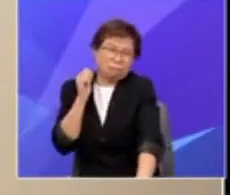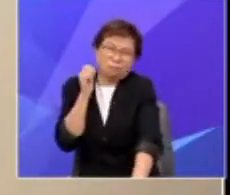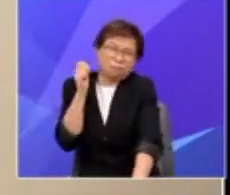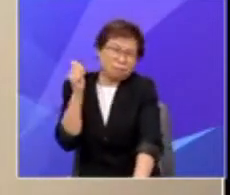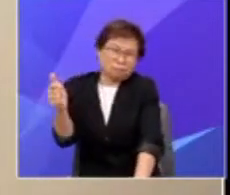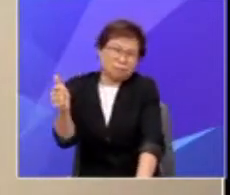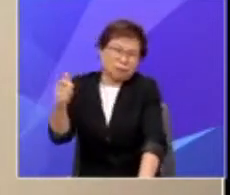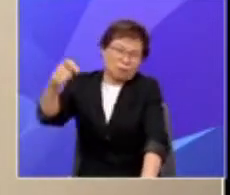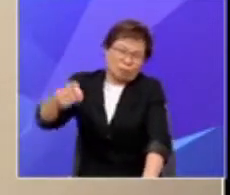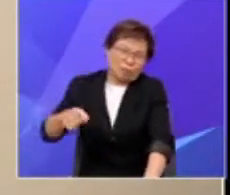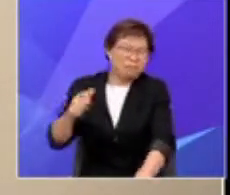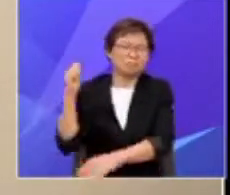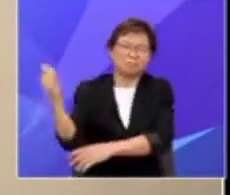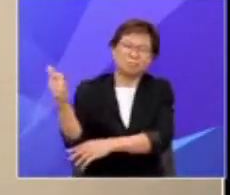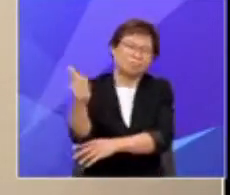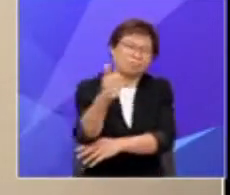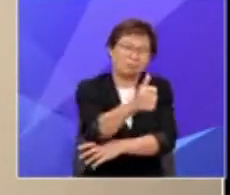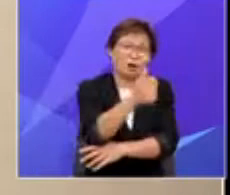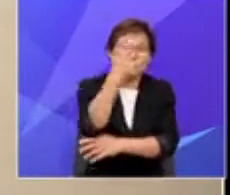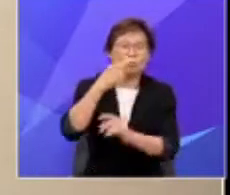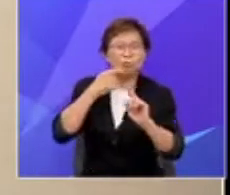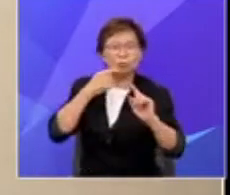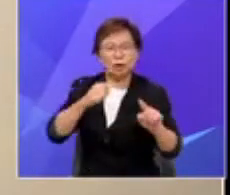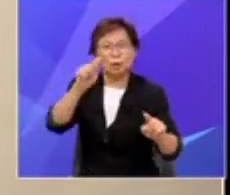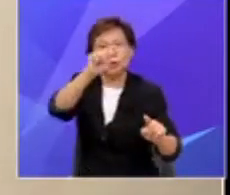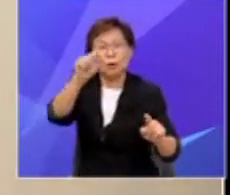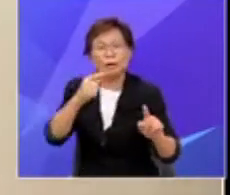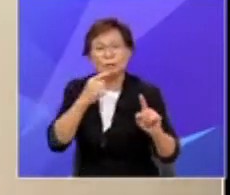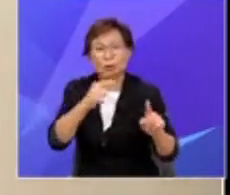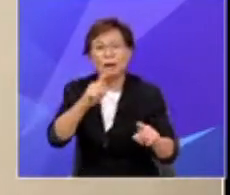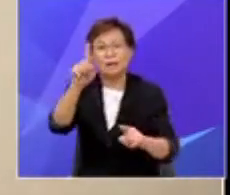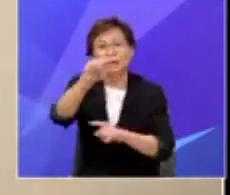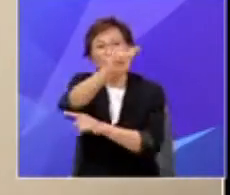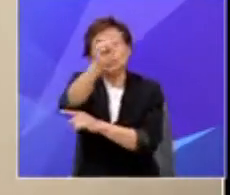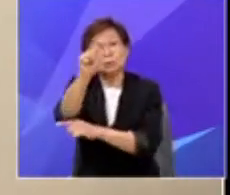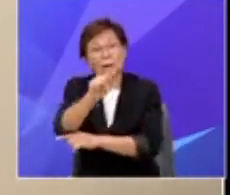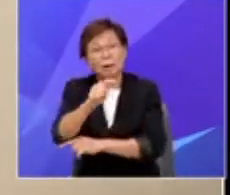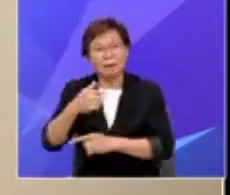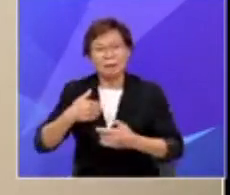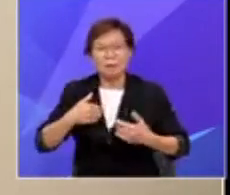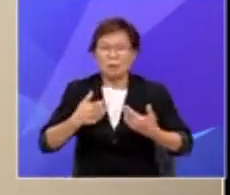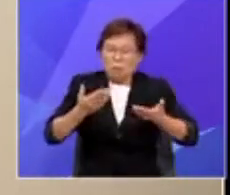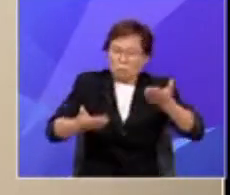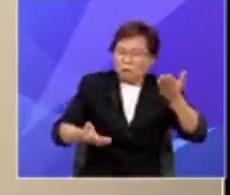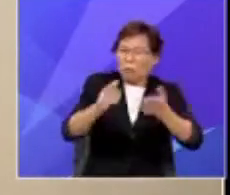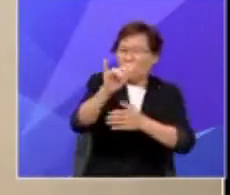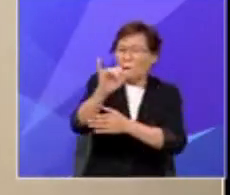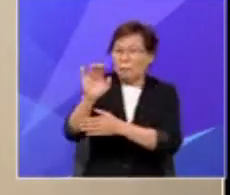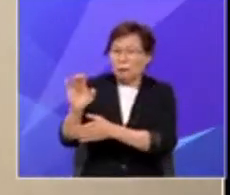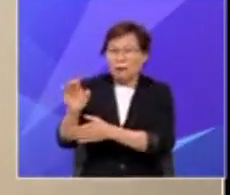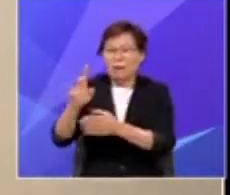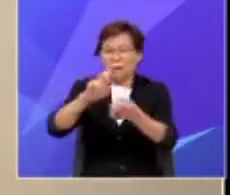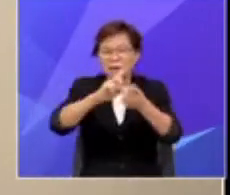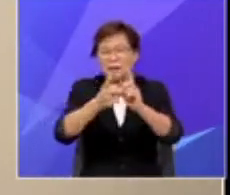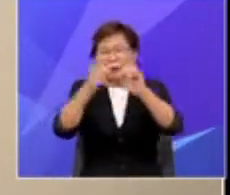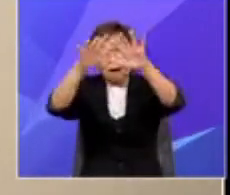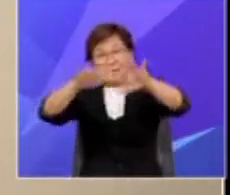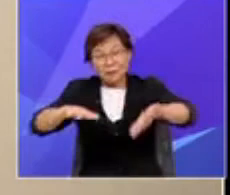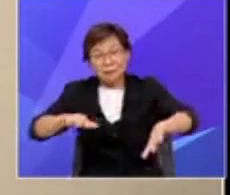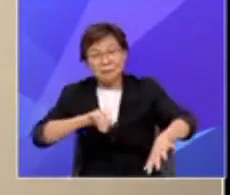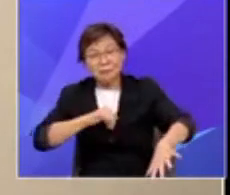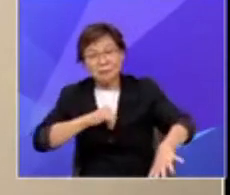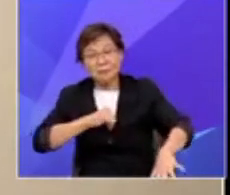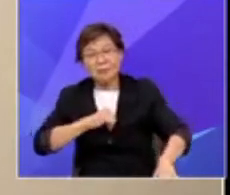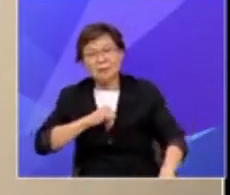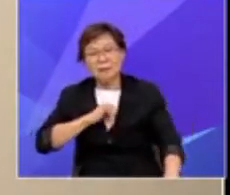Aa kepenuhan sendiri ada untuk menjawab tadi ada satu soalan ujian wifi.apk distillation saya